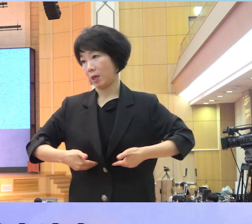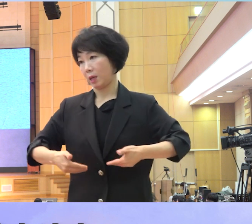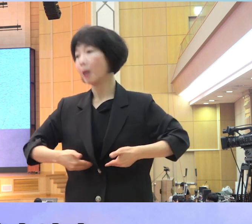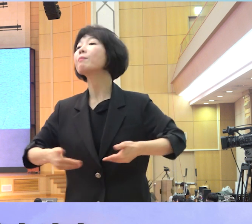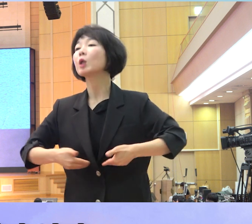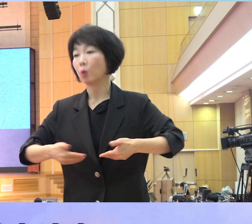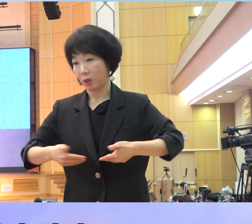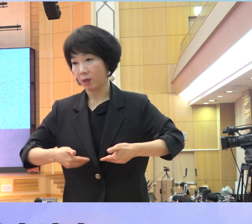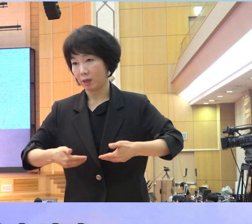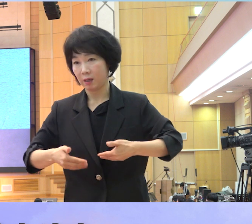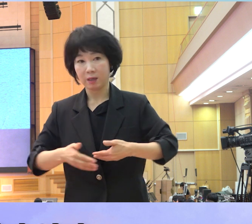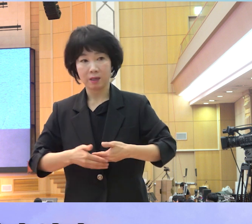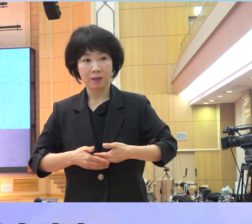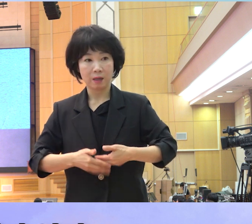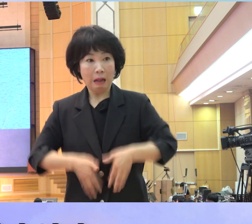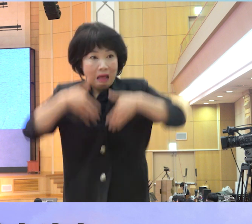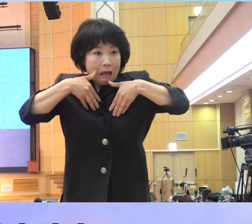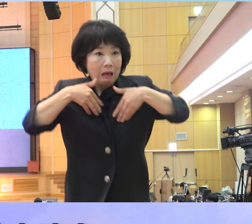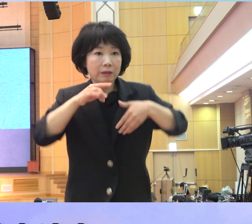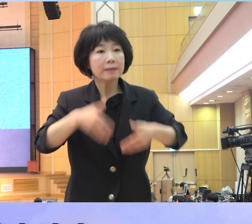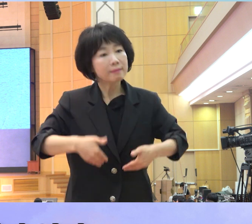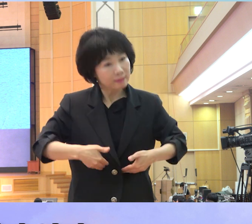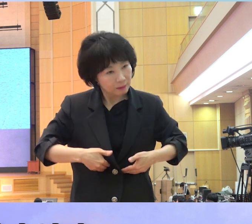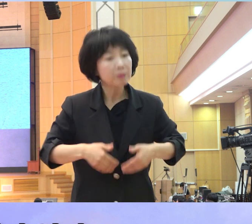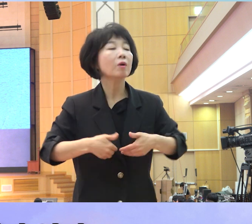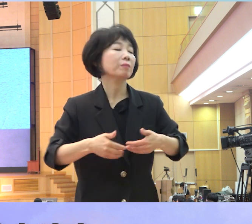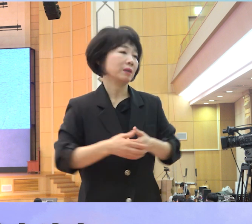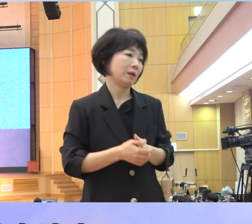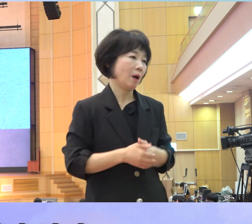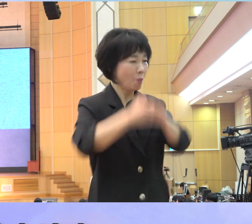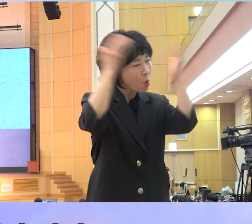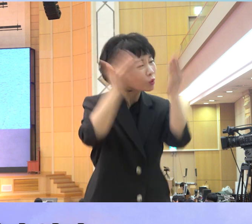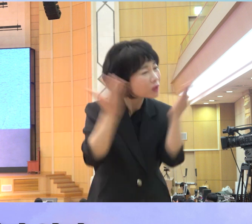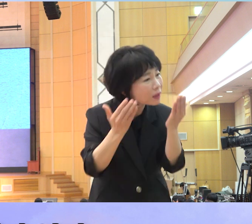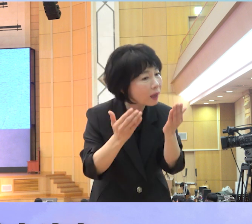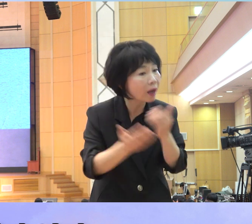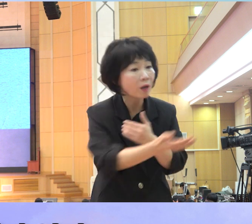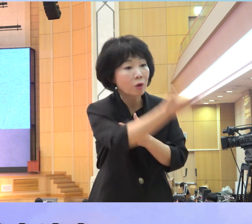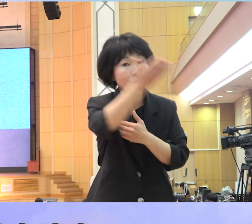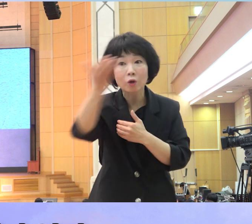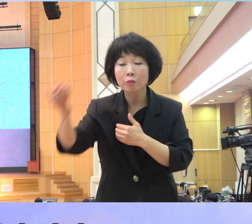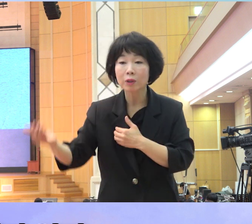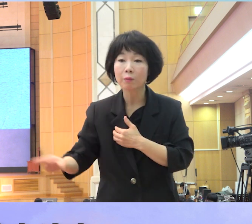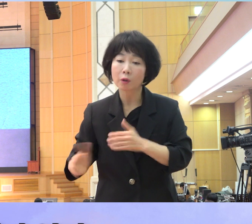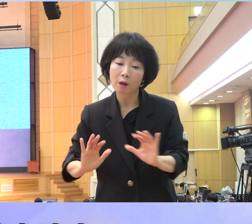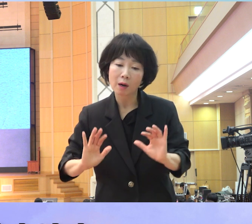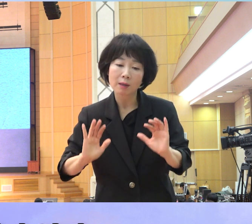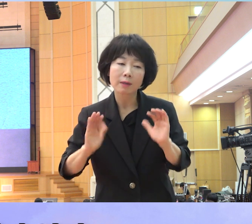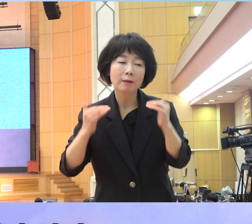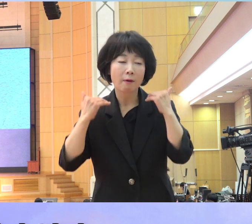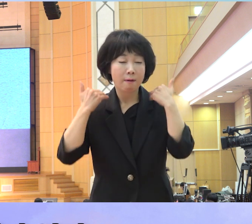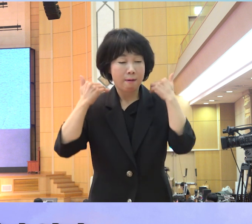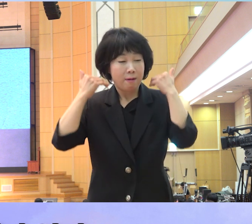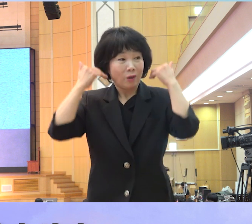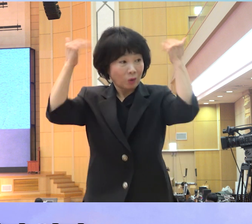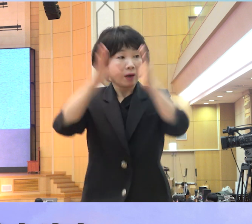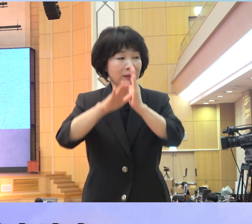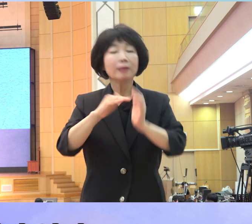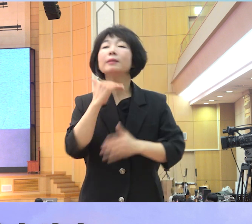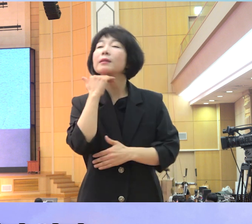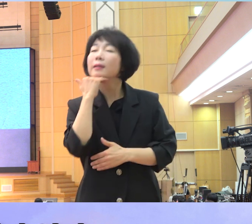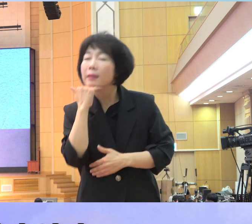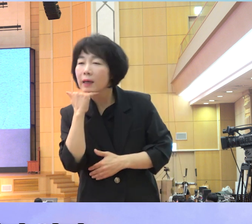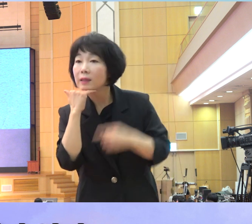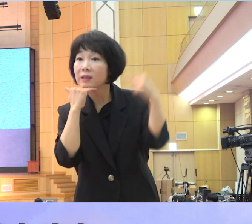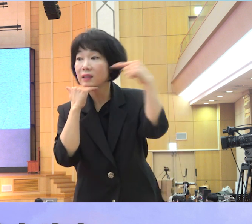기다려줌도 필요한 거예요. 왜 그러냐? 어떤 거든지 뭐든지 성장을 시키려면 반드시 기다림이라는